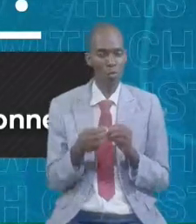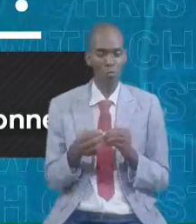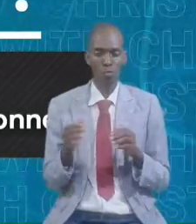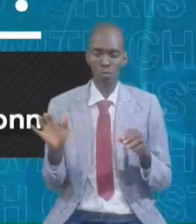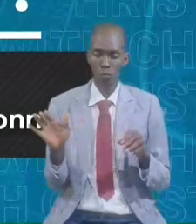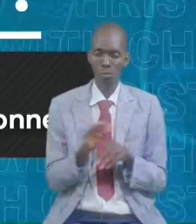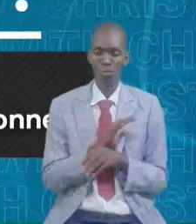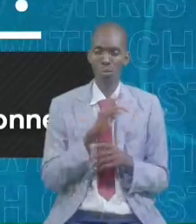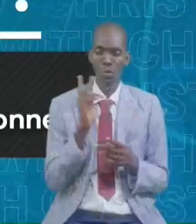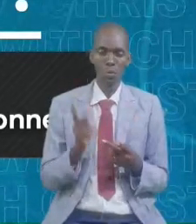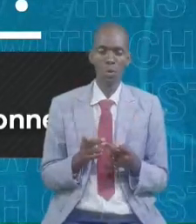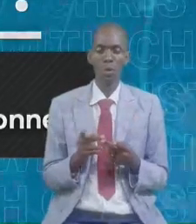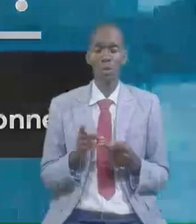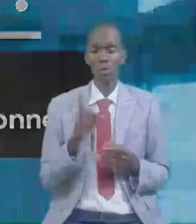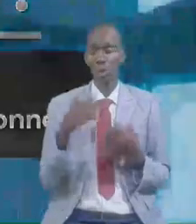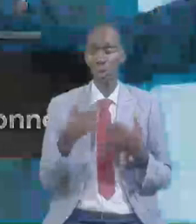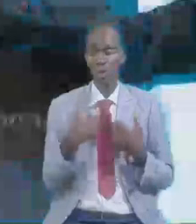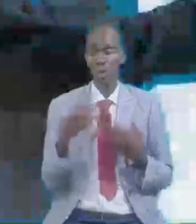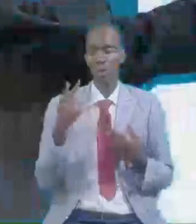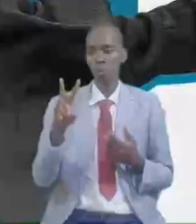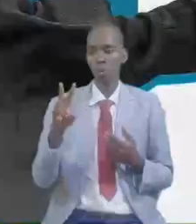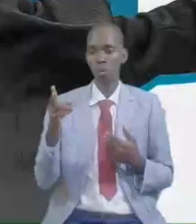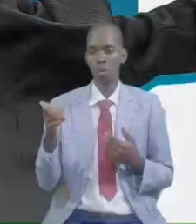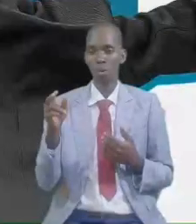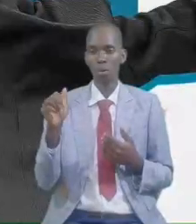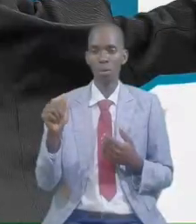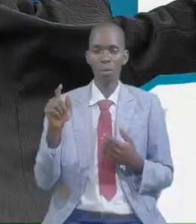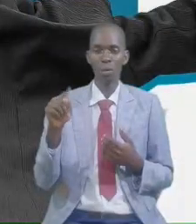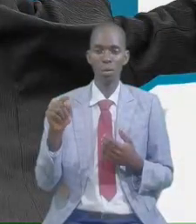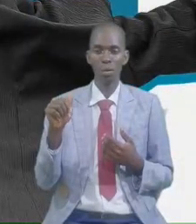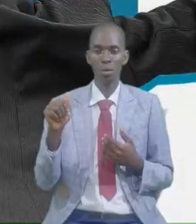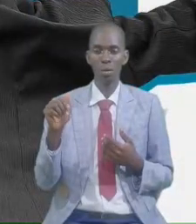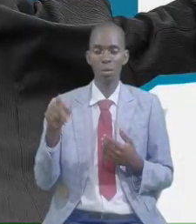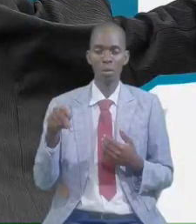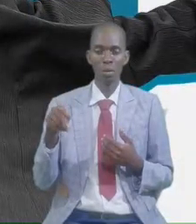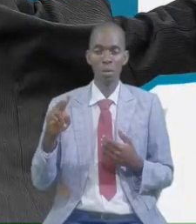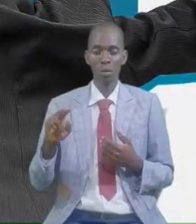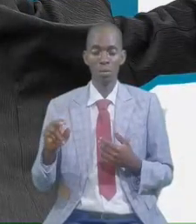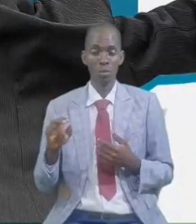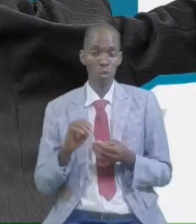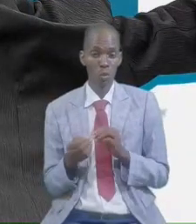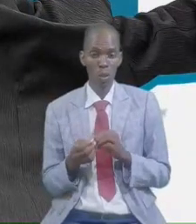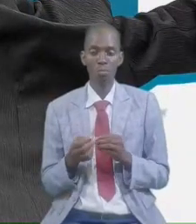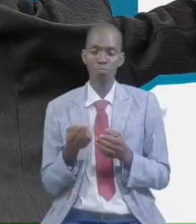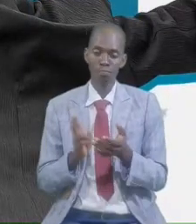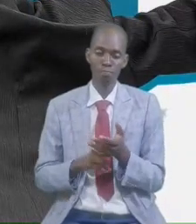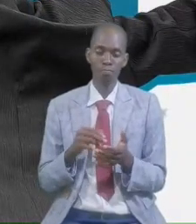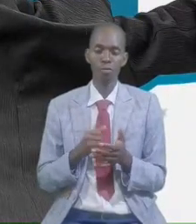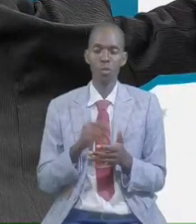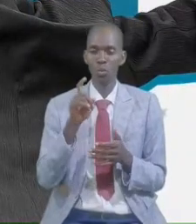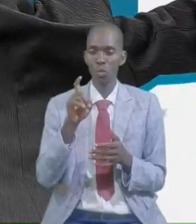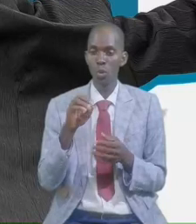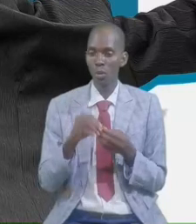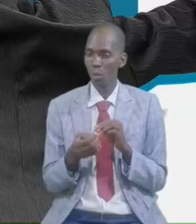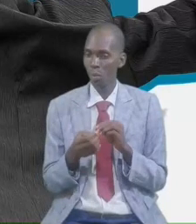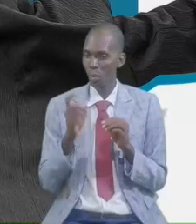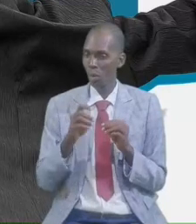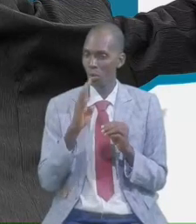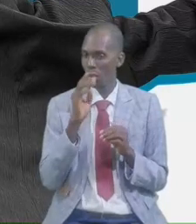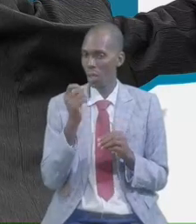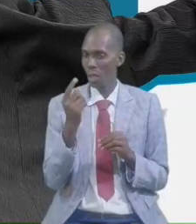ont indiqué ce soir en levant la main, qu'ils ont reçu, ils ont accepté le Seigneur.